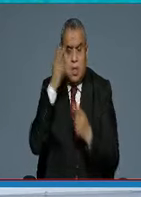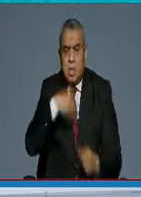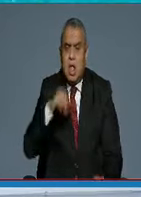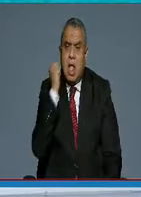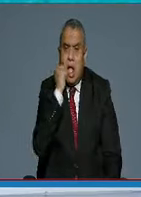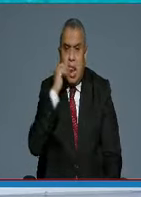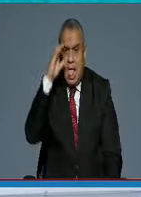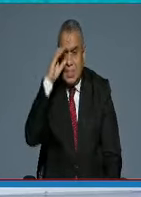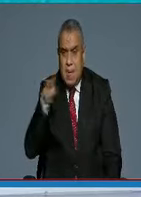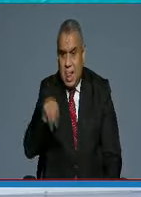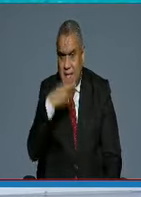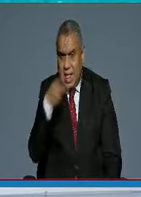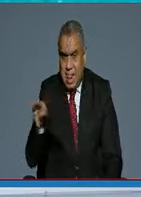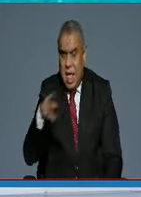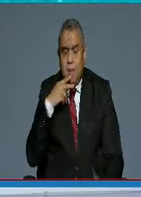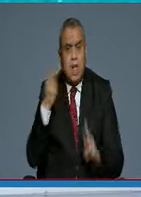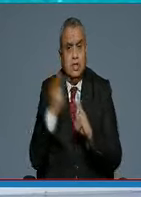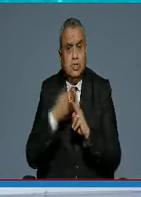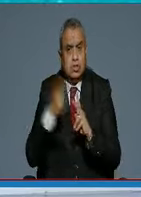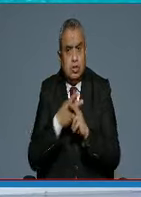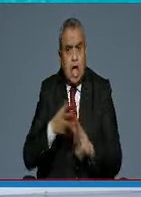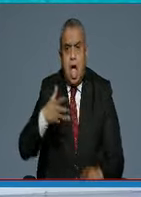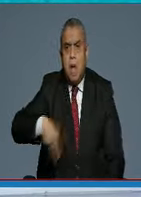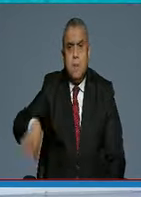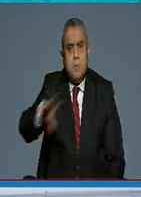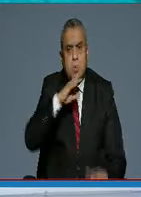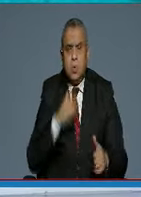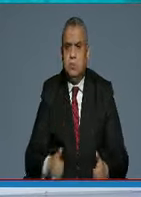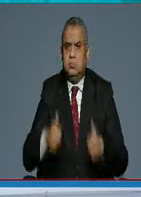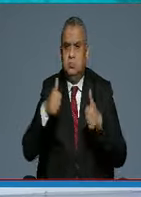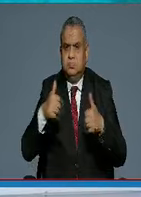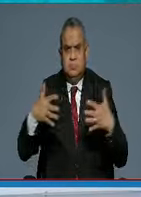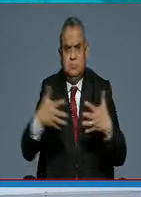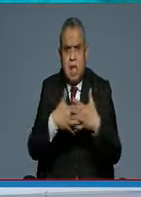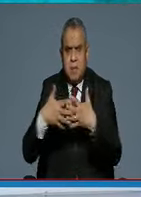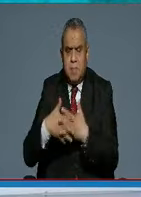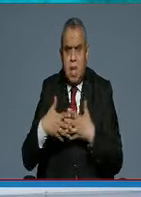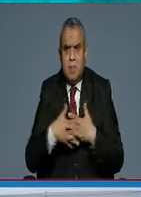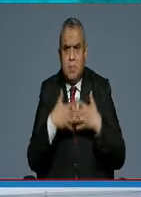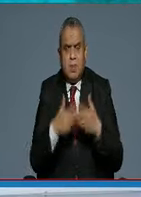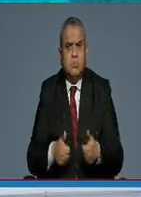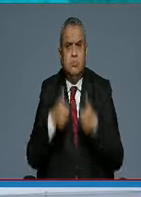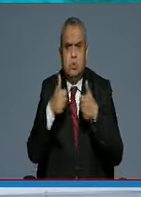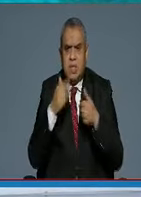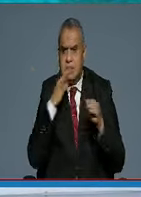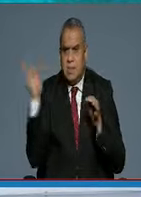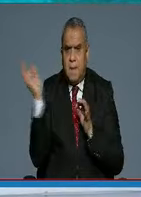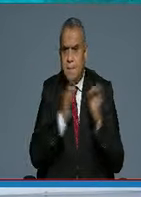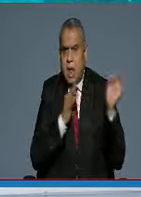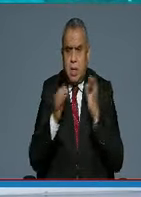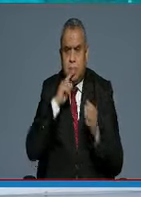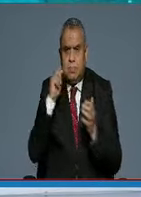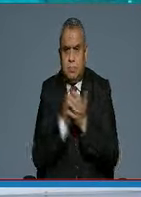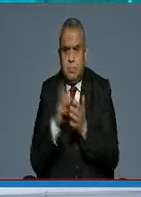والزمالك النهارده والجمهور الجمهورين النهارده مافيش فواصل بينهم الجمهورين ما كانش فييه فواصل بينهم الحاله اللي احنا بنحبها